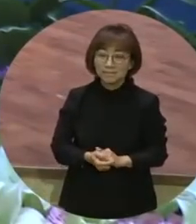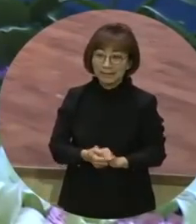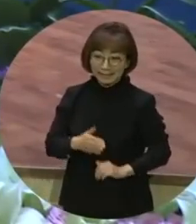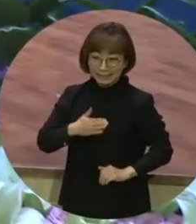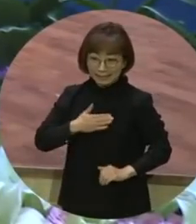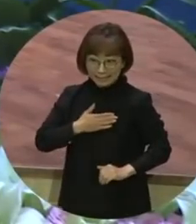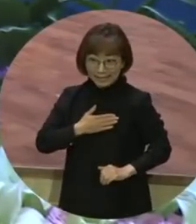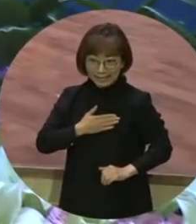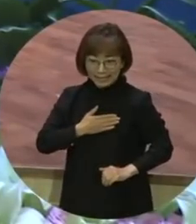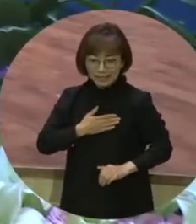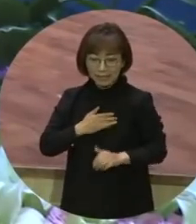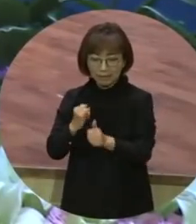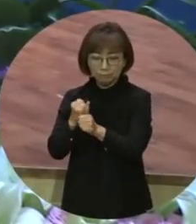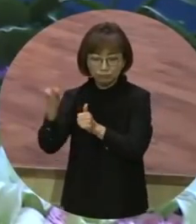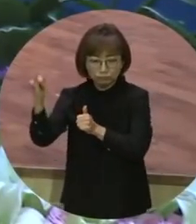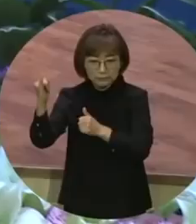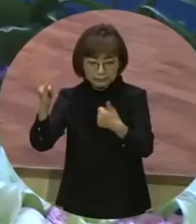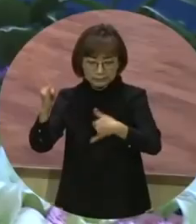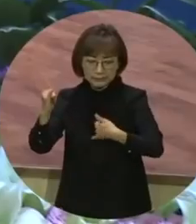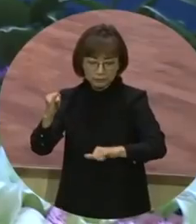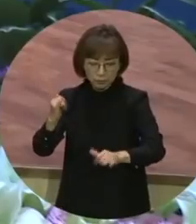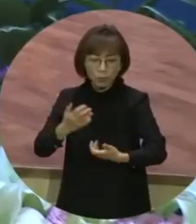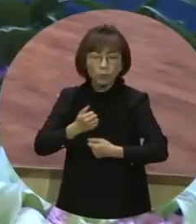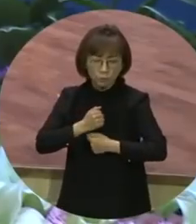가장 조심하는 게 가족이.